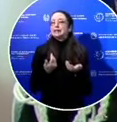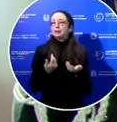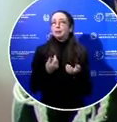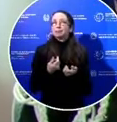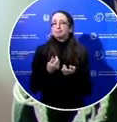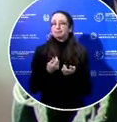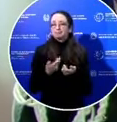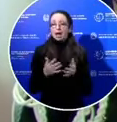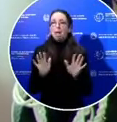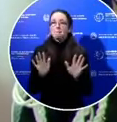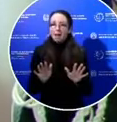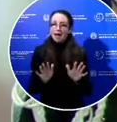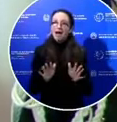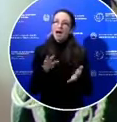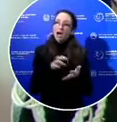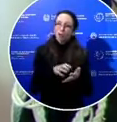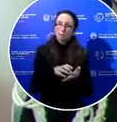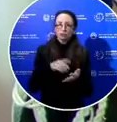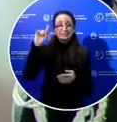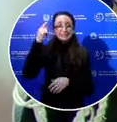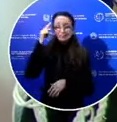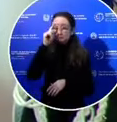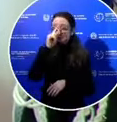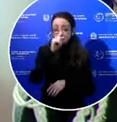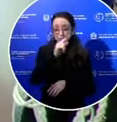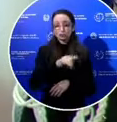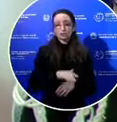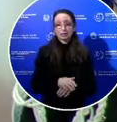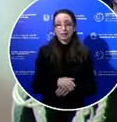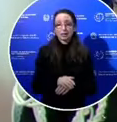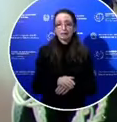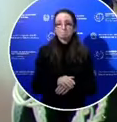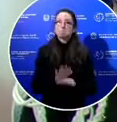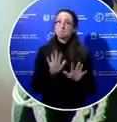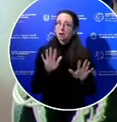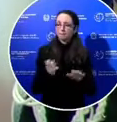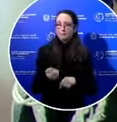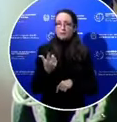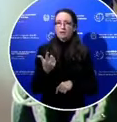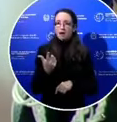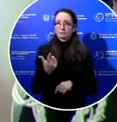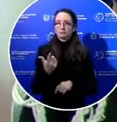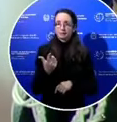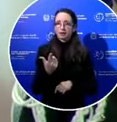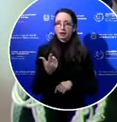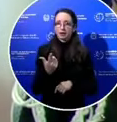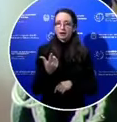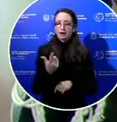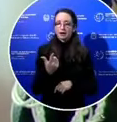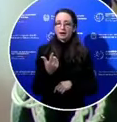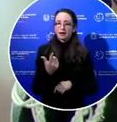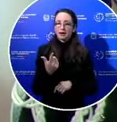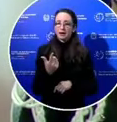questo è un argomento così difficile, ostico ed importante da riuscire ad affrontare magari su dei canali leggeri come